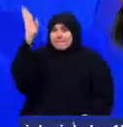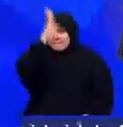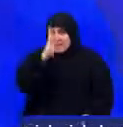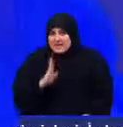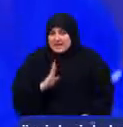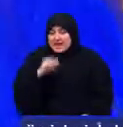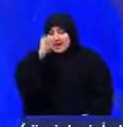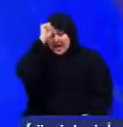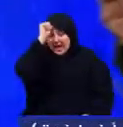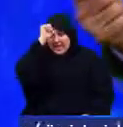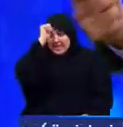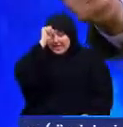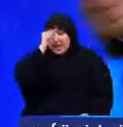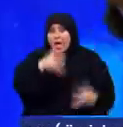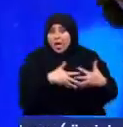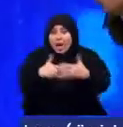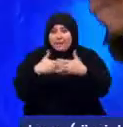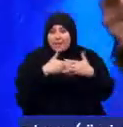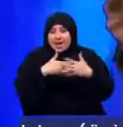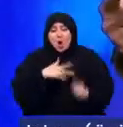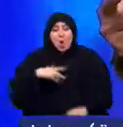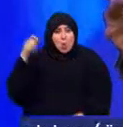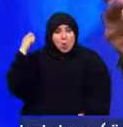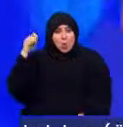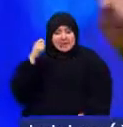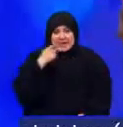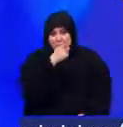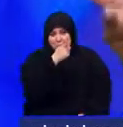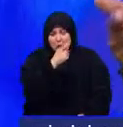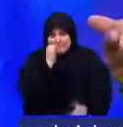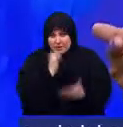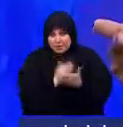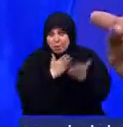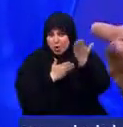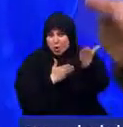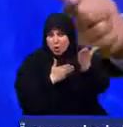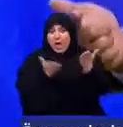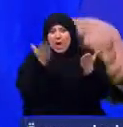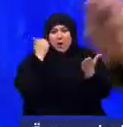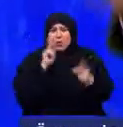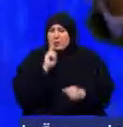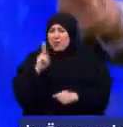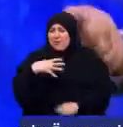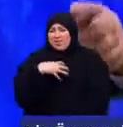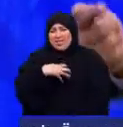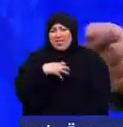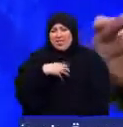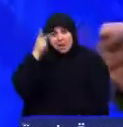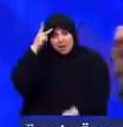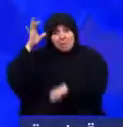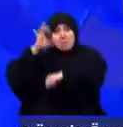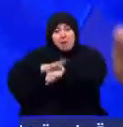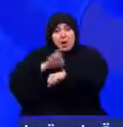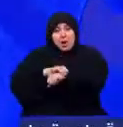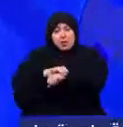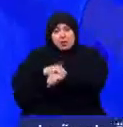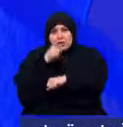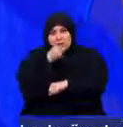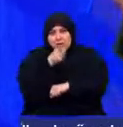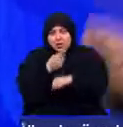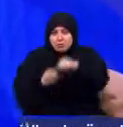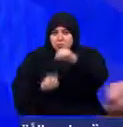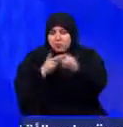في الهند حتى في أمريكا حتى الوزير الأول جونسون تتذكرون أنه استهان بها حتى أصيب بالمرض